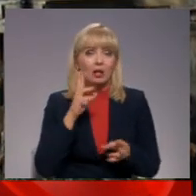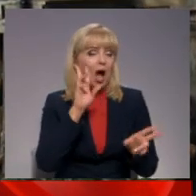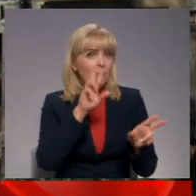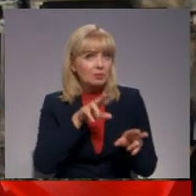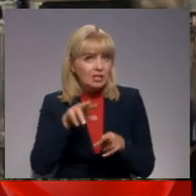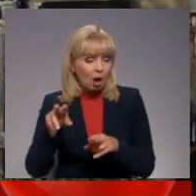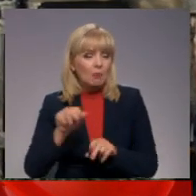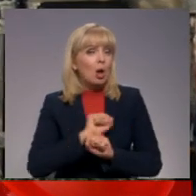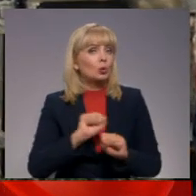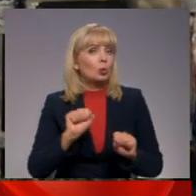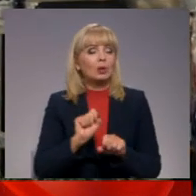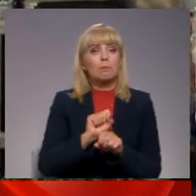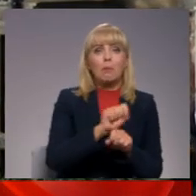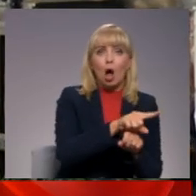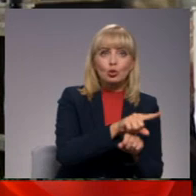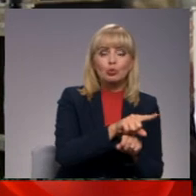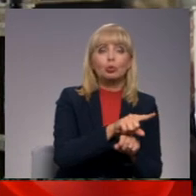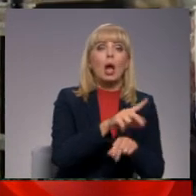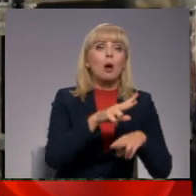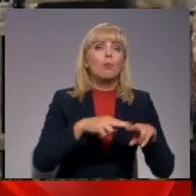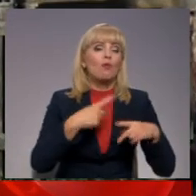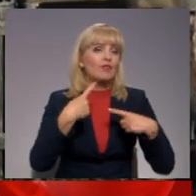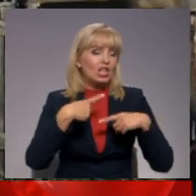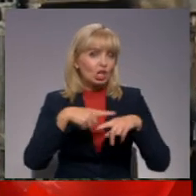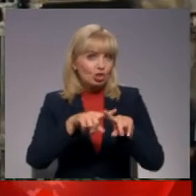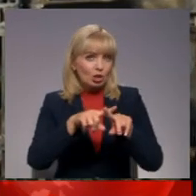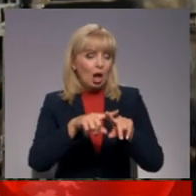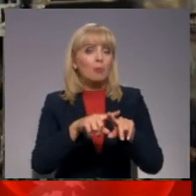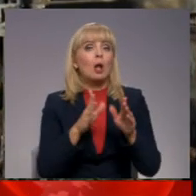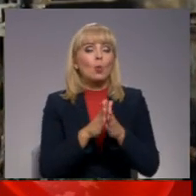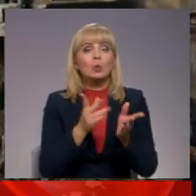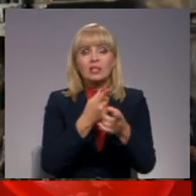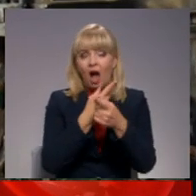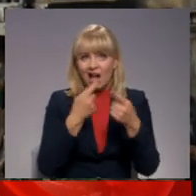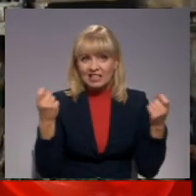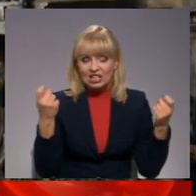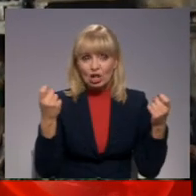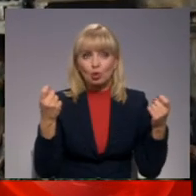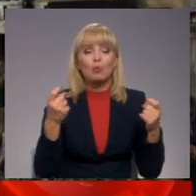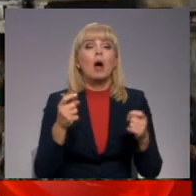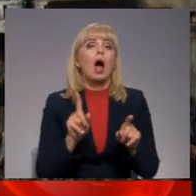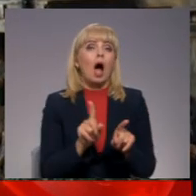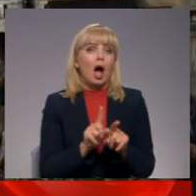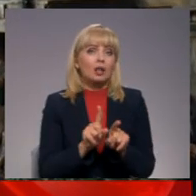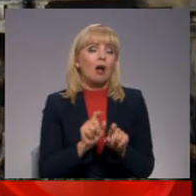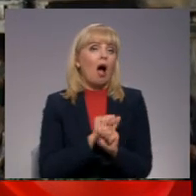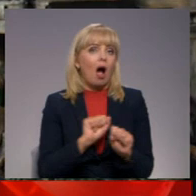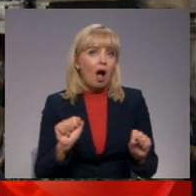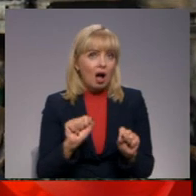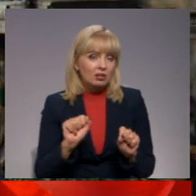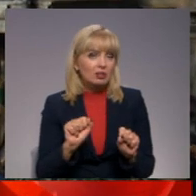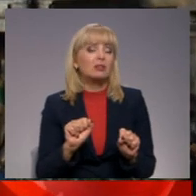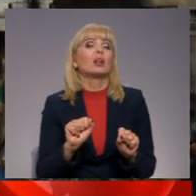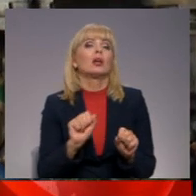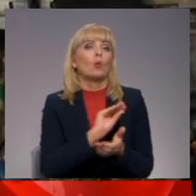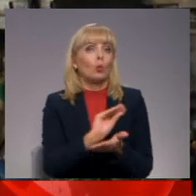steidzīgi pasūtījām būvinžinieriem, sertificētam būvinžinieriem atzinumu tehnisko, kurš arī mums ļoti ātri uztaisīja